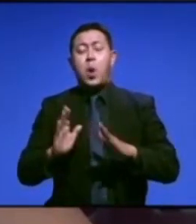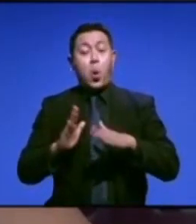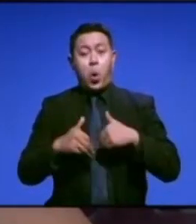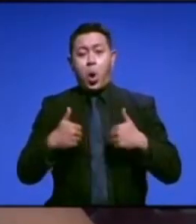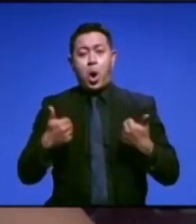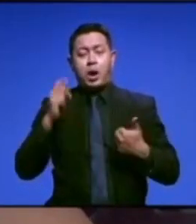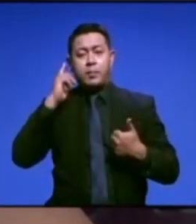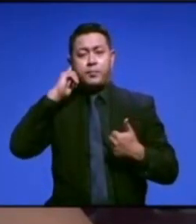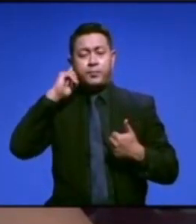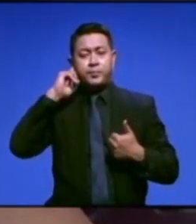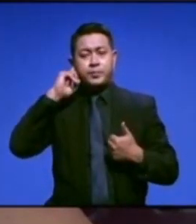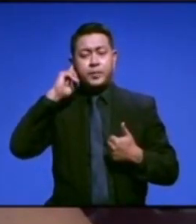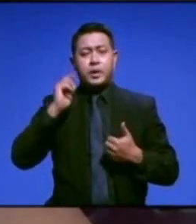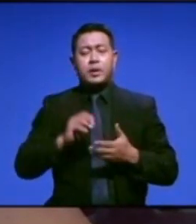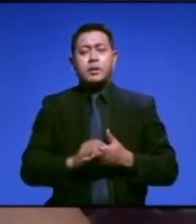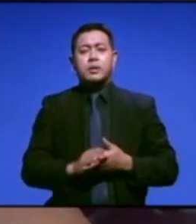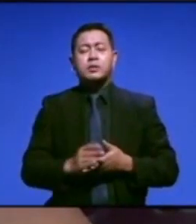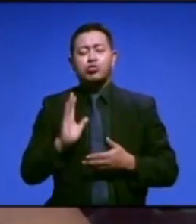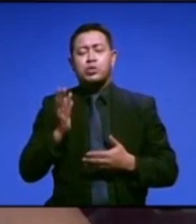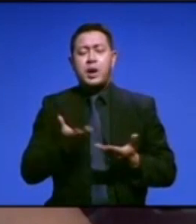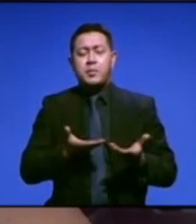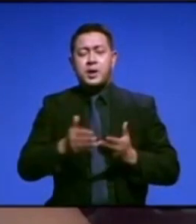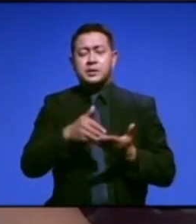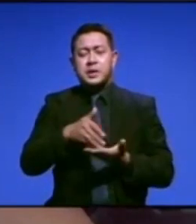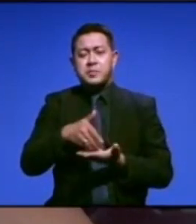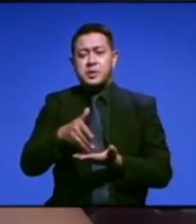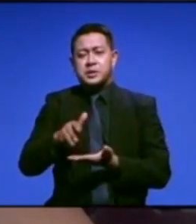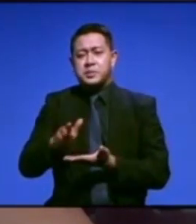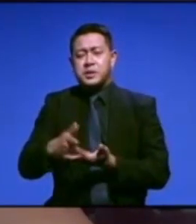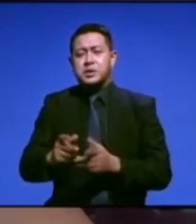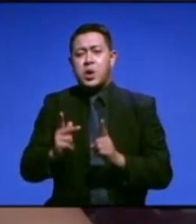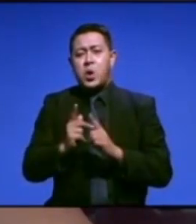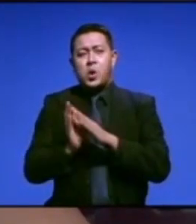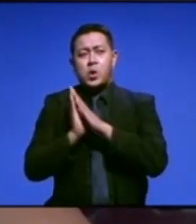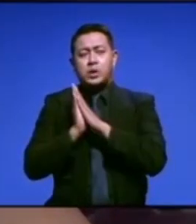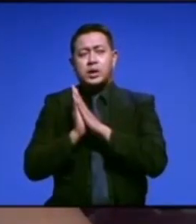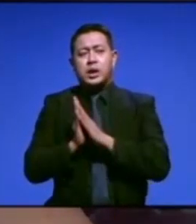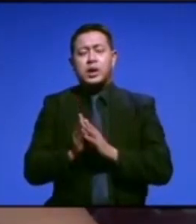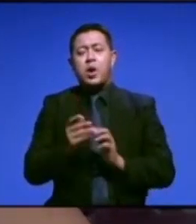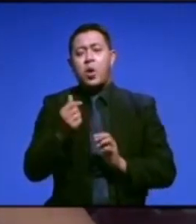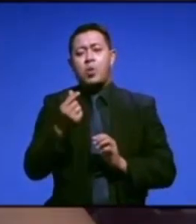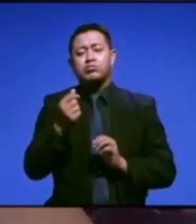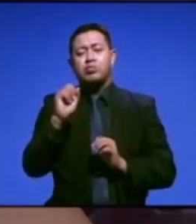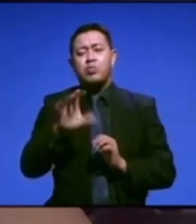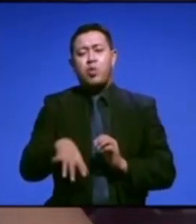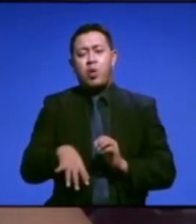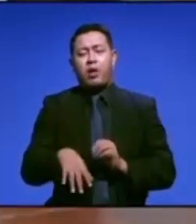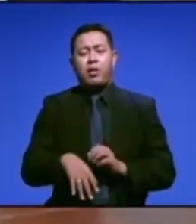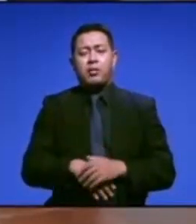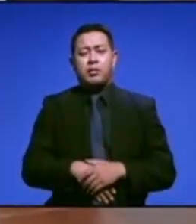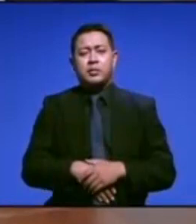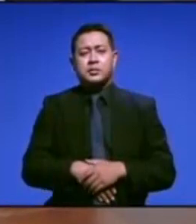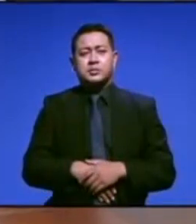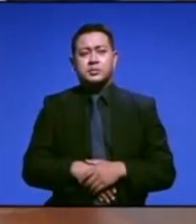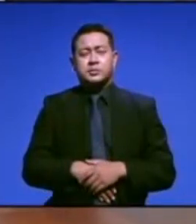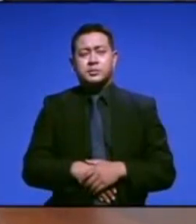lengkap ya, dan dia kan biasa membersihin hotel, itu ongkosnya juga terjangkau, gak mahal ya.